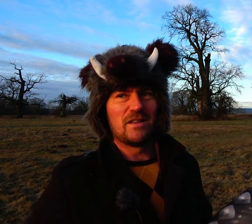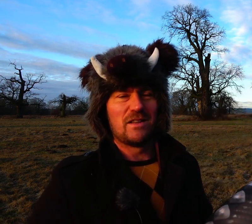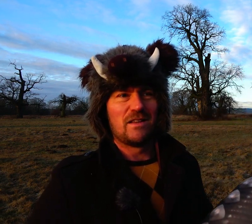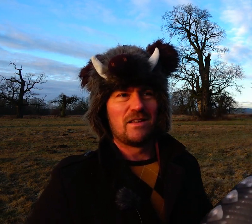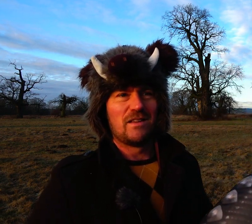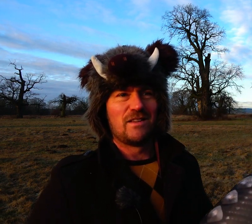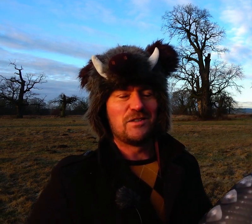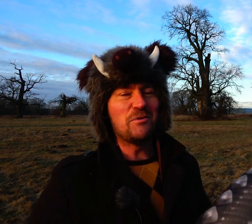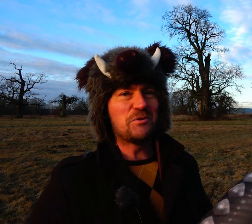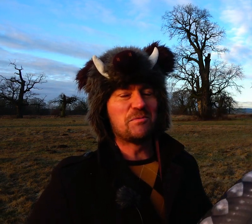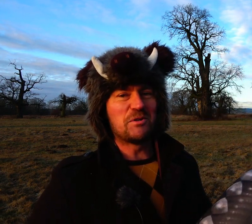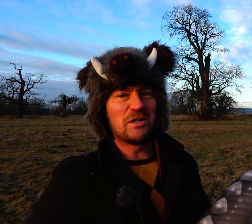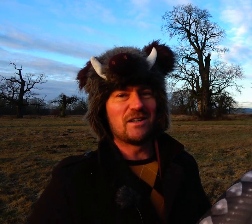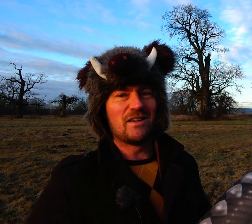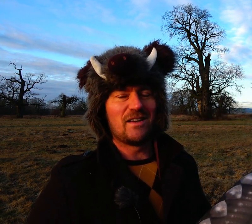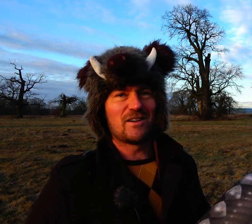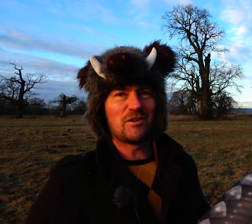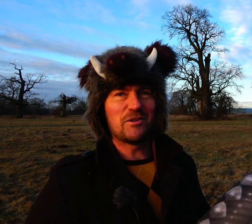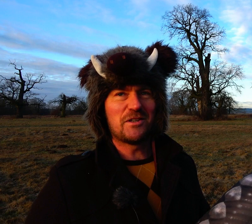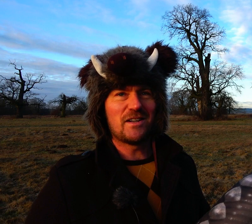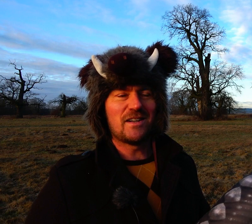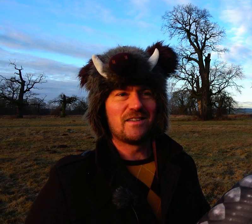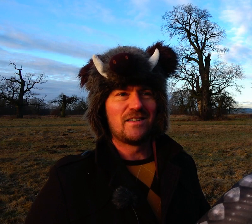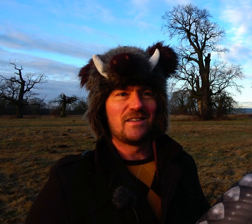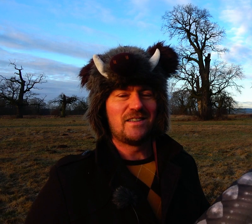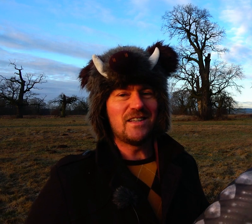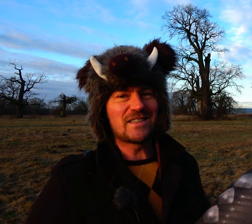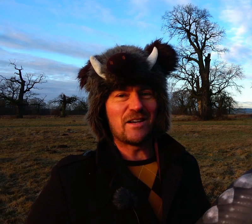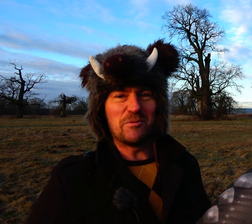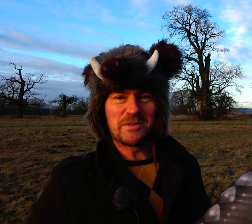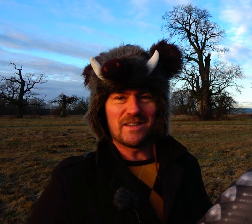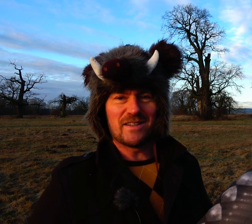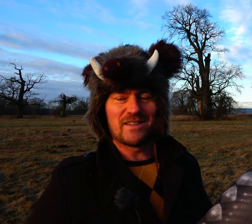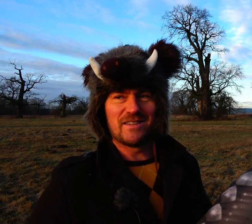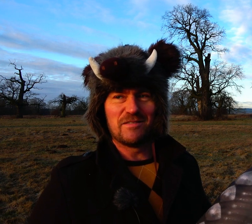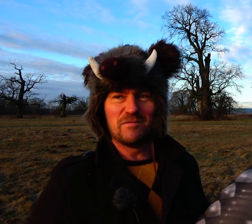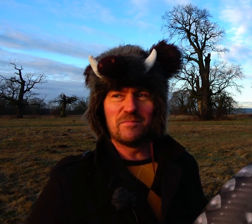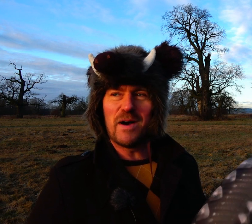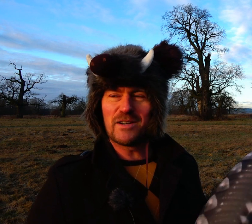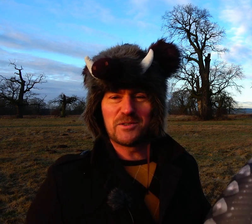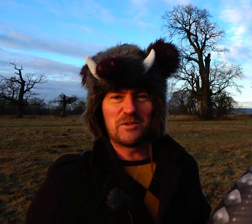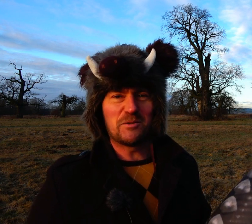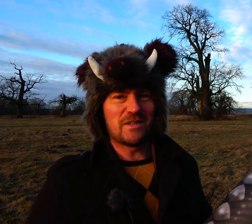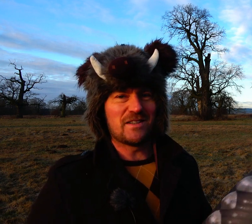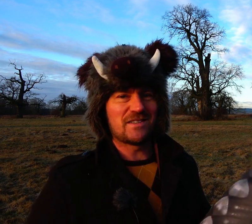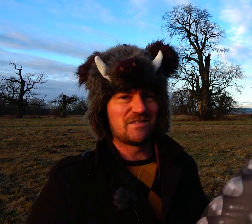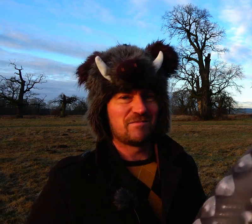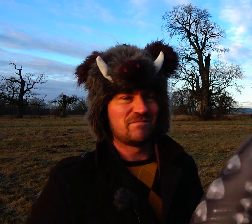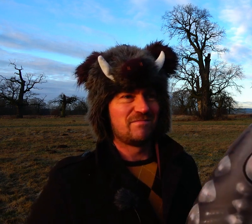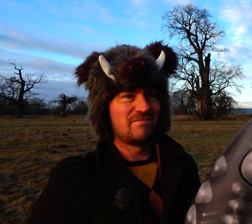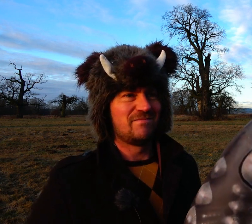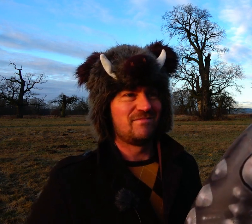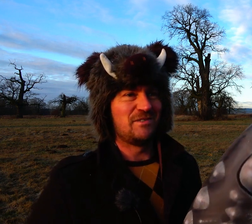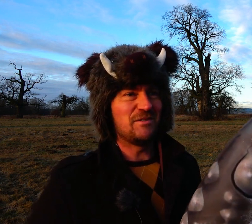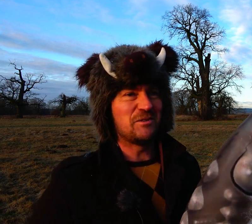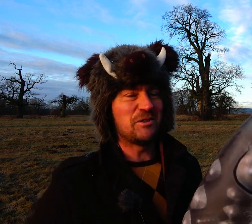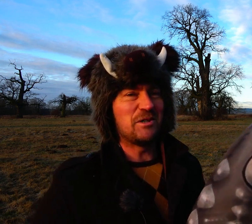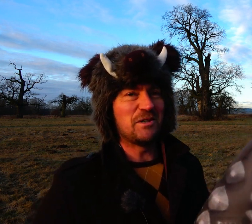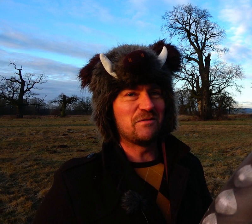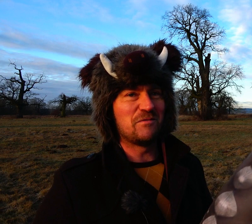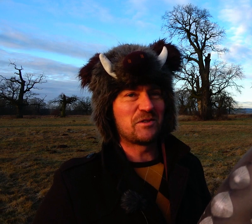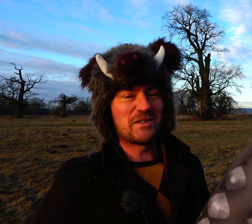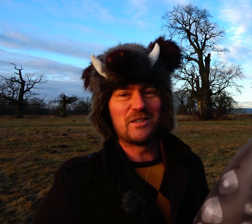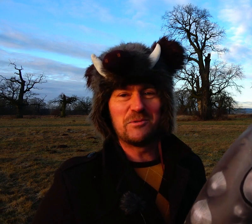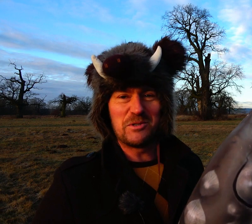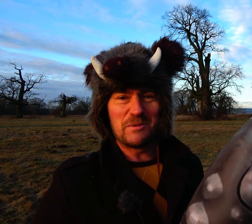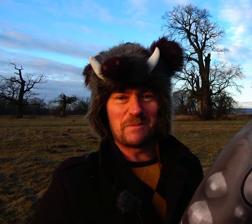Naprawdę. Nie łudźmy się. Ekologia jest na ustach bardzo wielu z nas. Nie wiem, czy